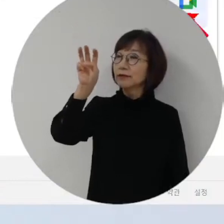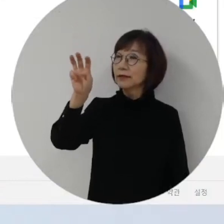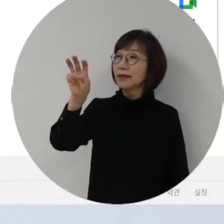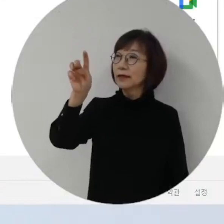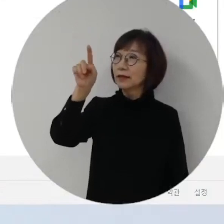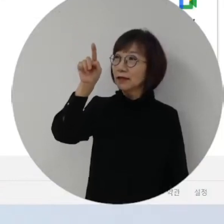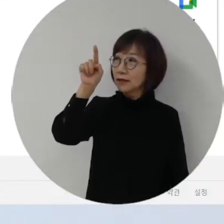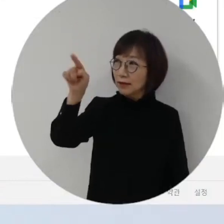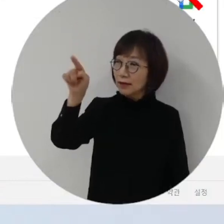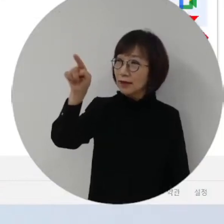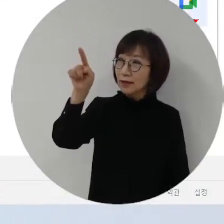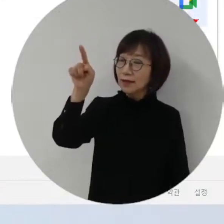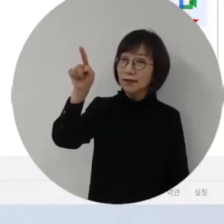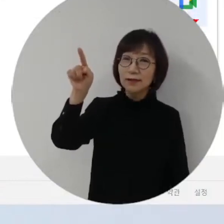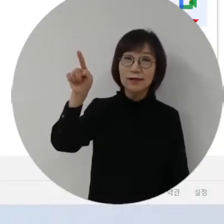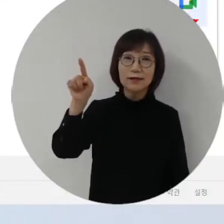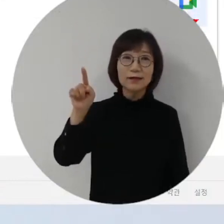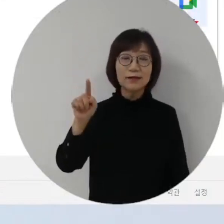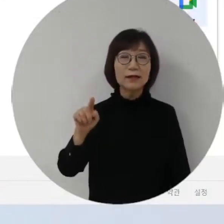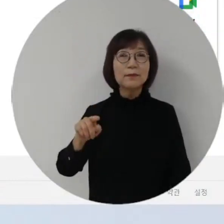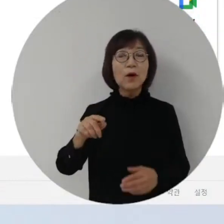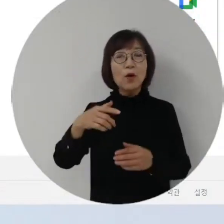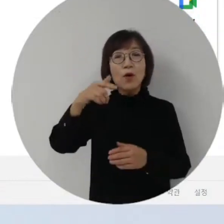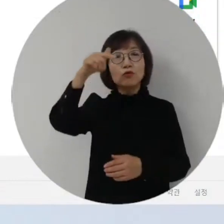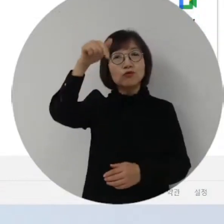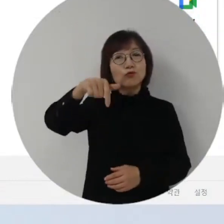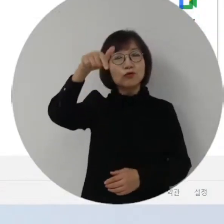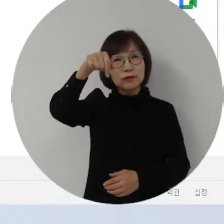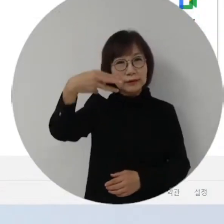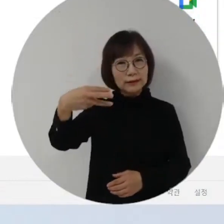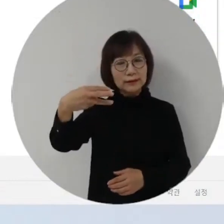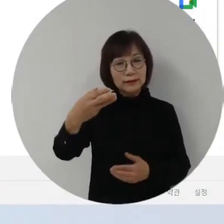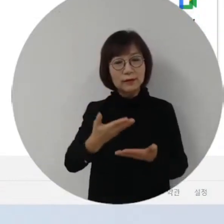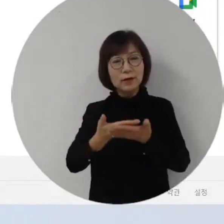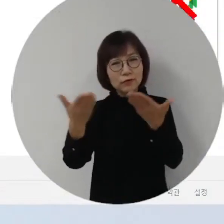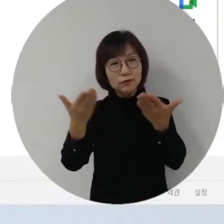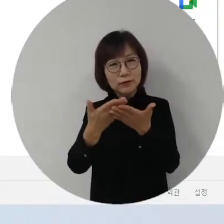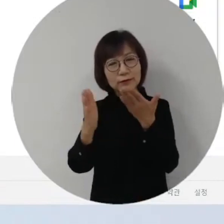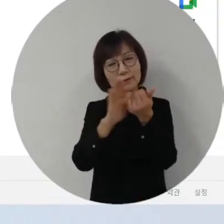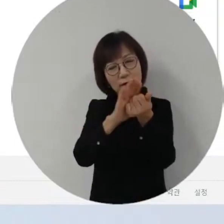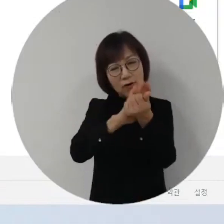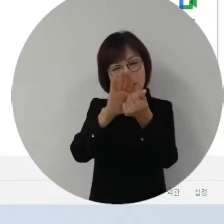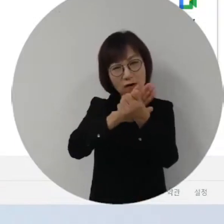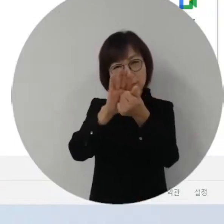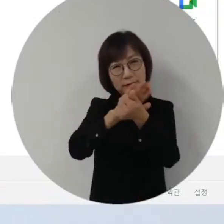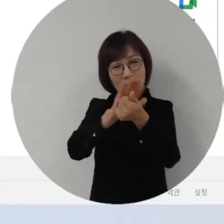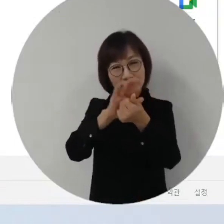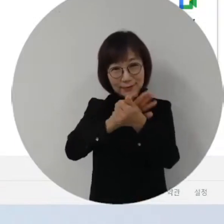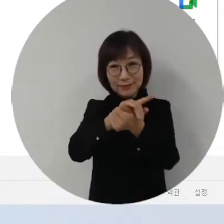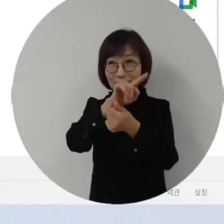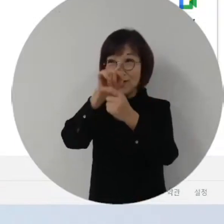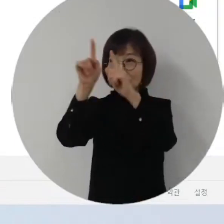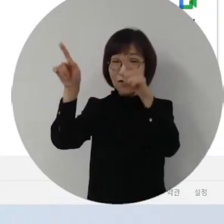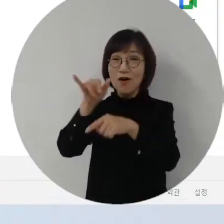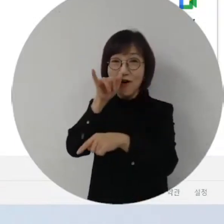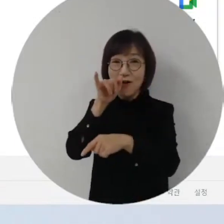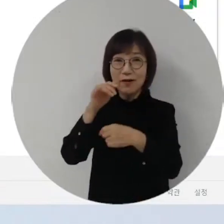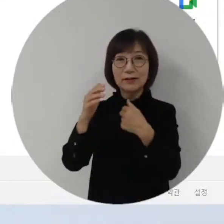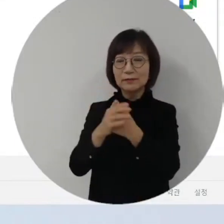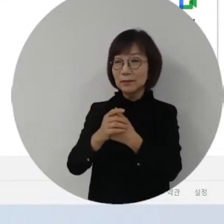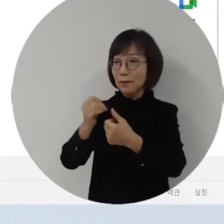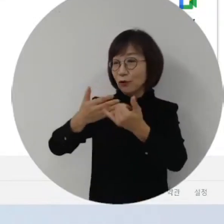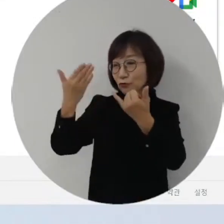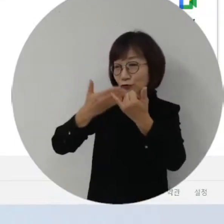유튜브 보려면 이렇게 구글 앱을 클릭을 하고 유튜브 아이콘을 클릭하시면 유튜브의 홈에 이동을 할 수가